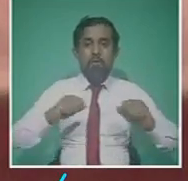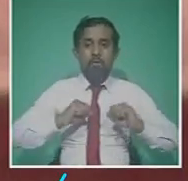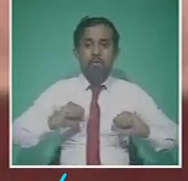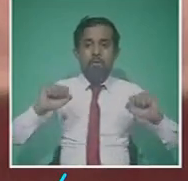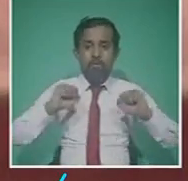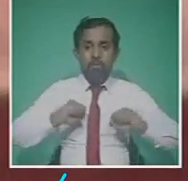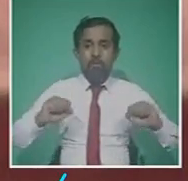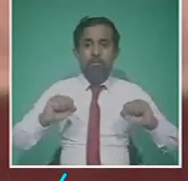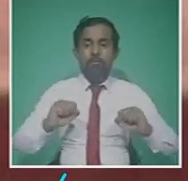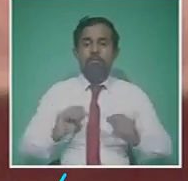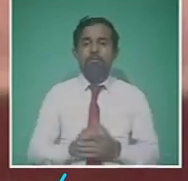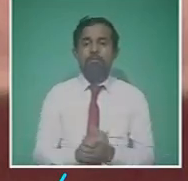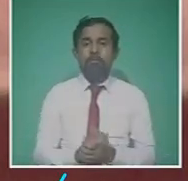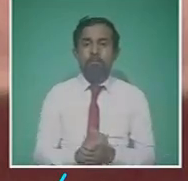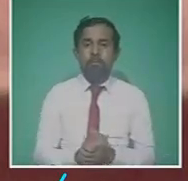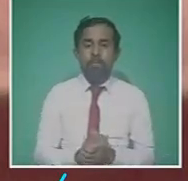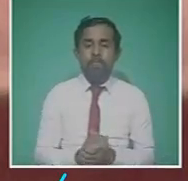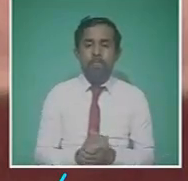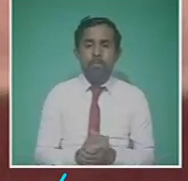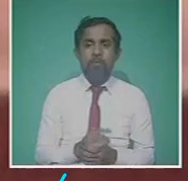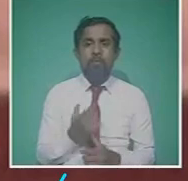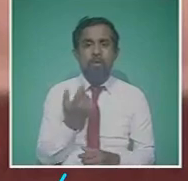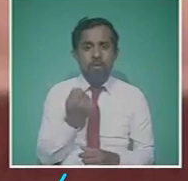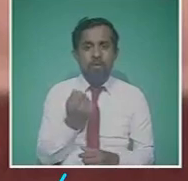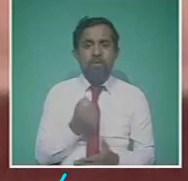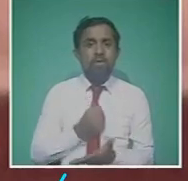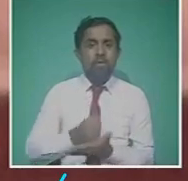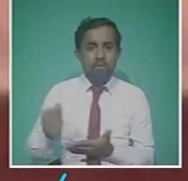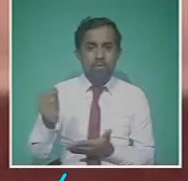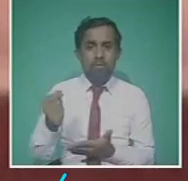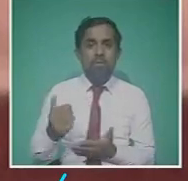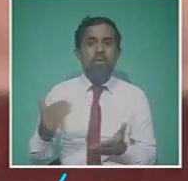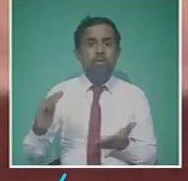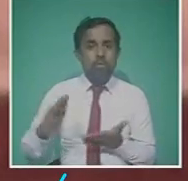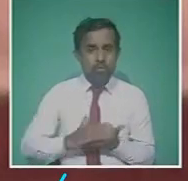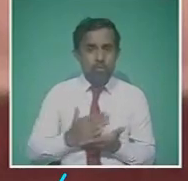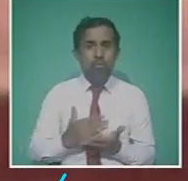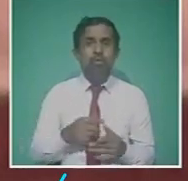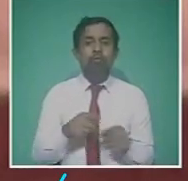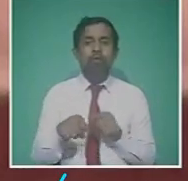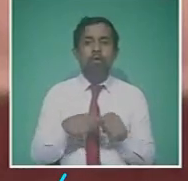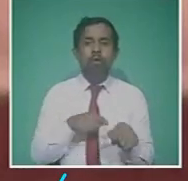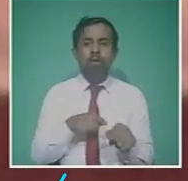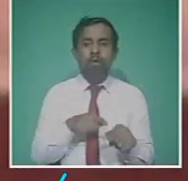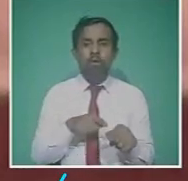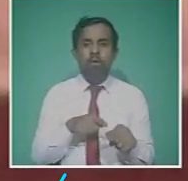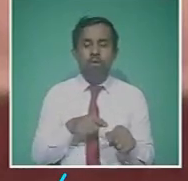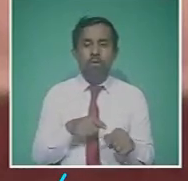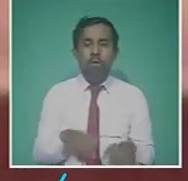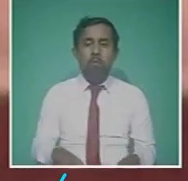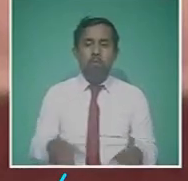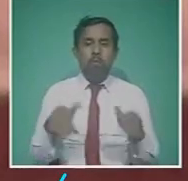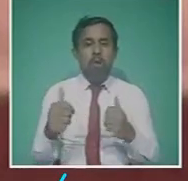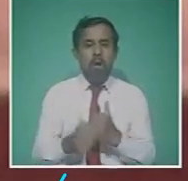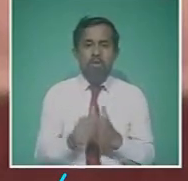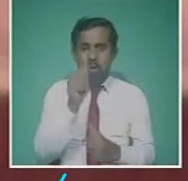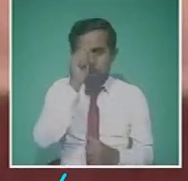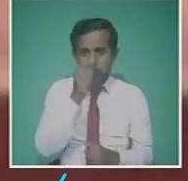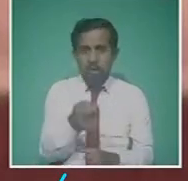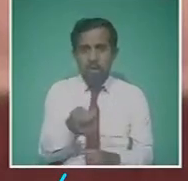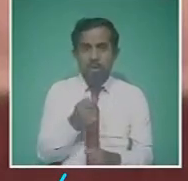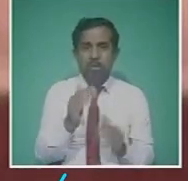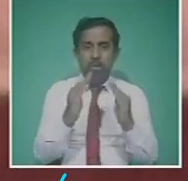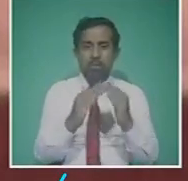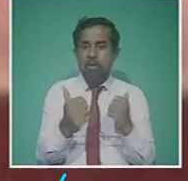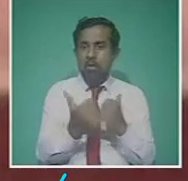මහ පාරට ගේනවා ඉතින් මේවත් ආර්ථිකය විනාශ කරන්න දායක වෙච්ච දේවල් යම් කිසි පාරක් හදලා හොරකම් කරනවා නම් ගොඩ